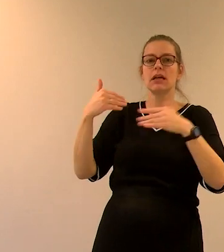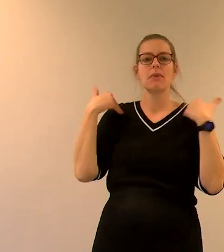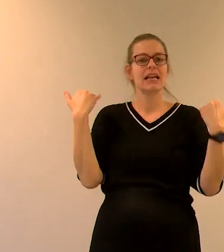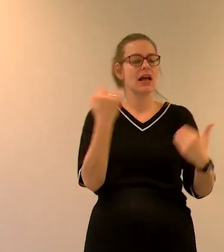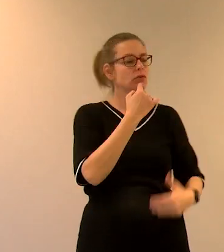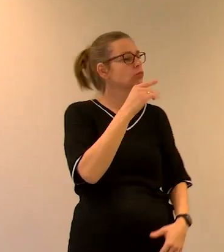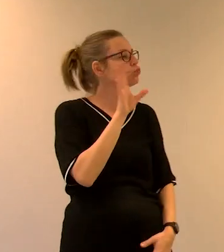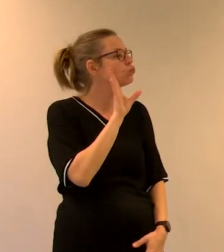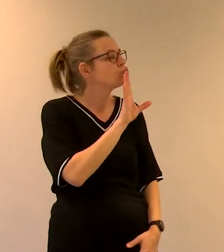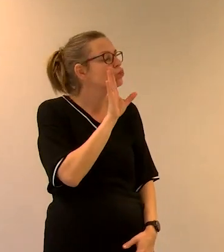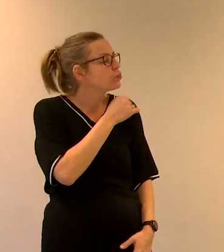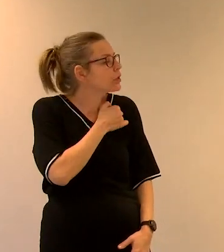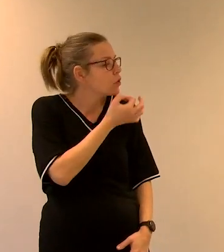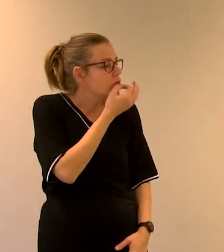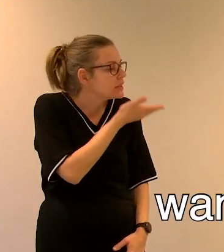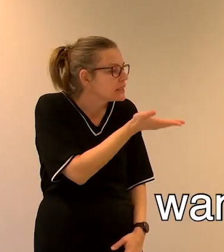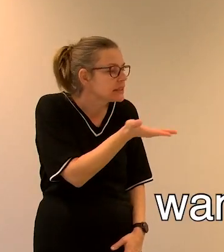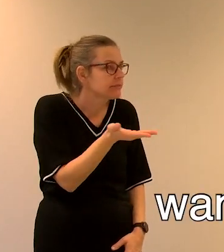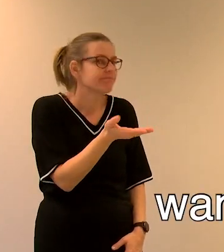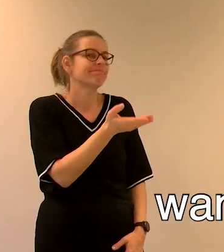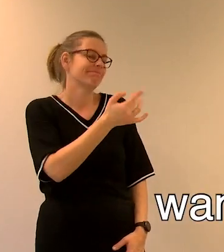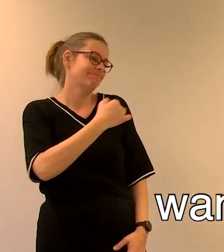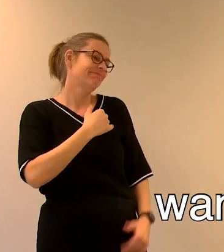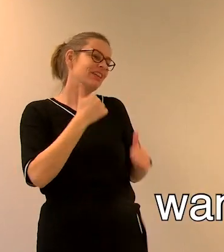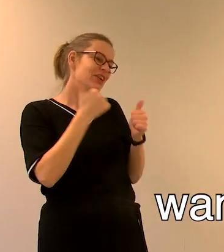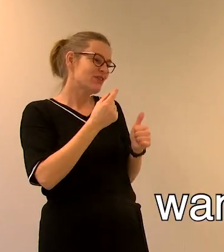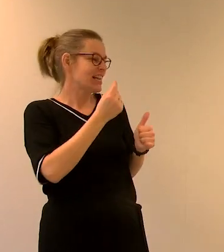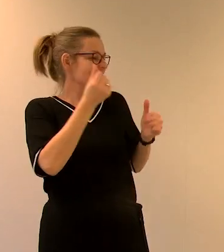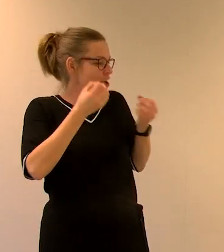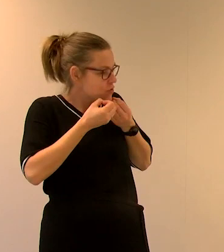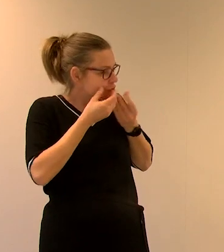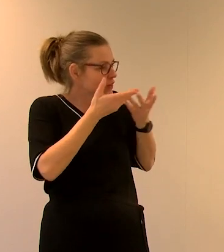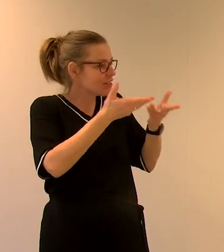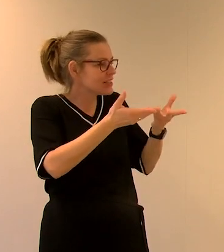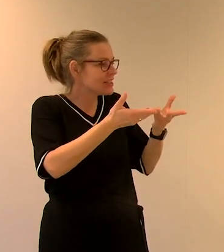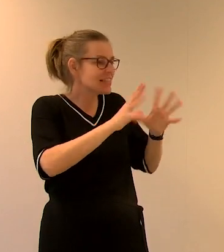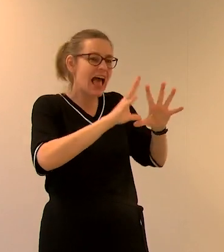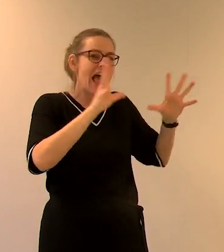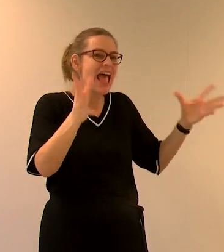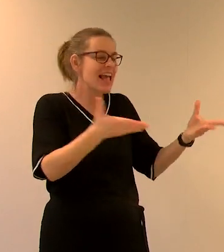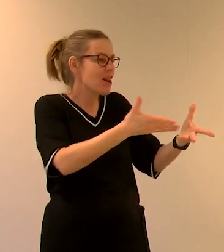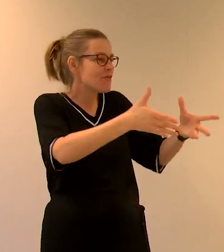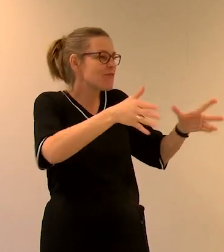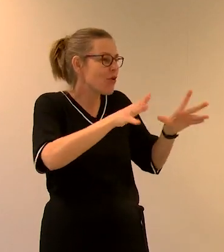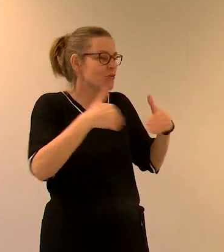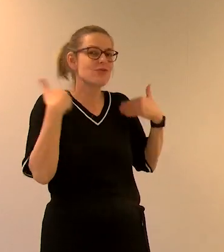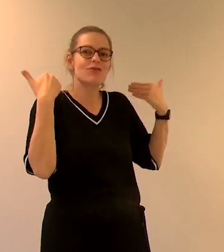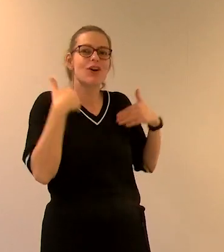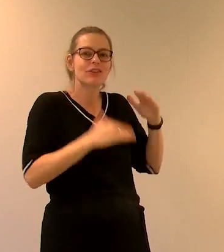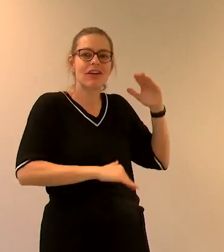zei tegen hen, wees niet bang, want ik kom jullie goed nieuws brengen, dat het hele volk met grote vreugde zal